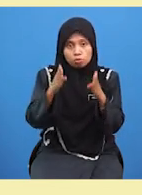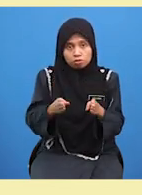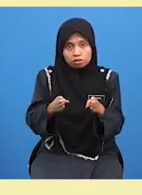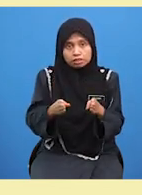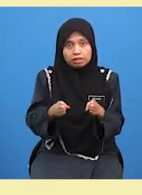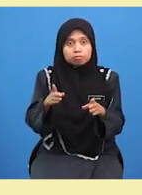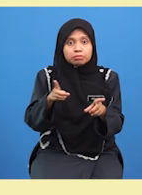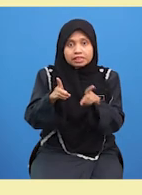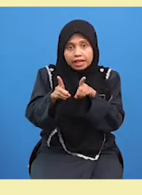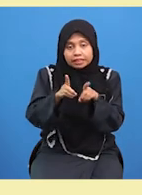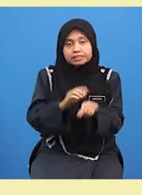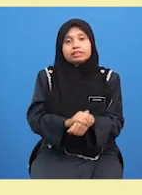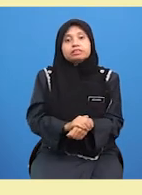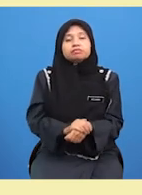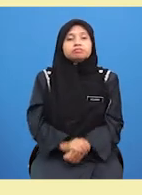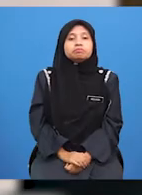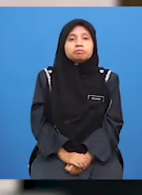berdaya saing di pasaran.